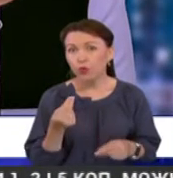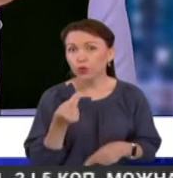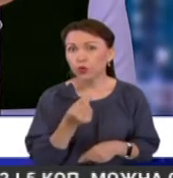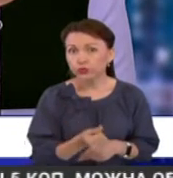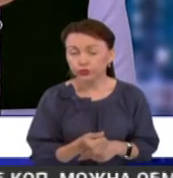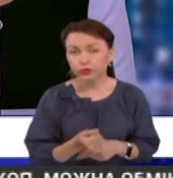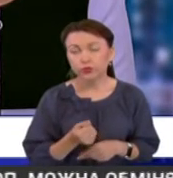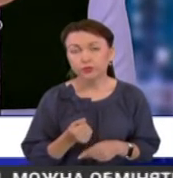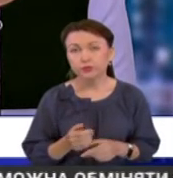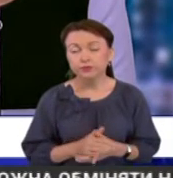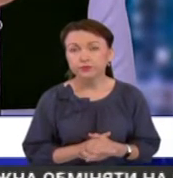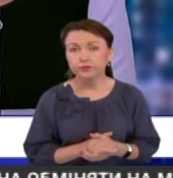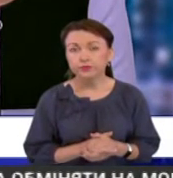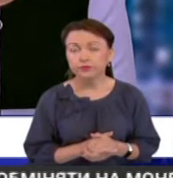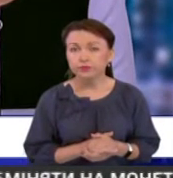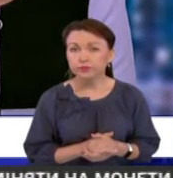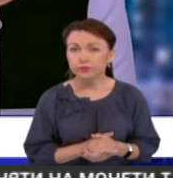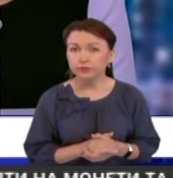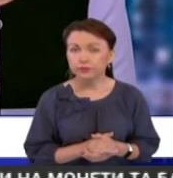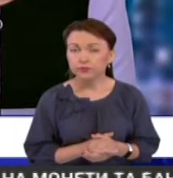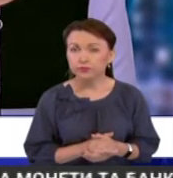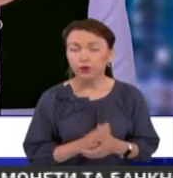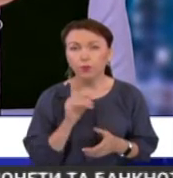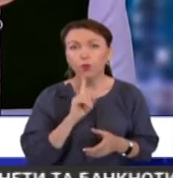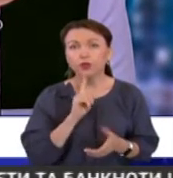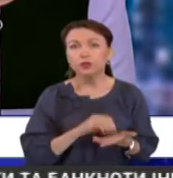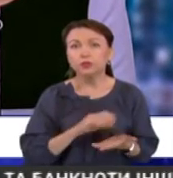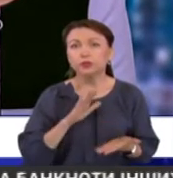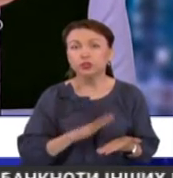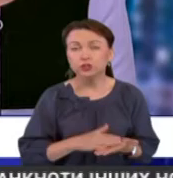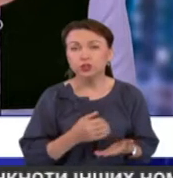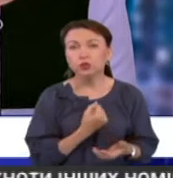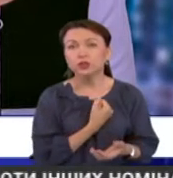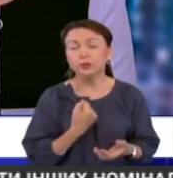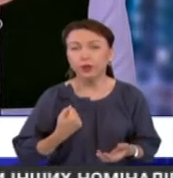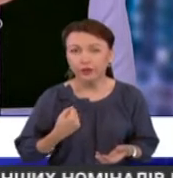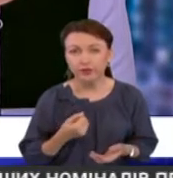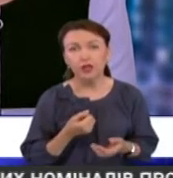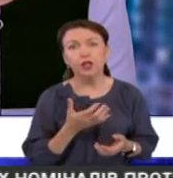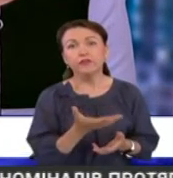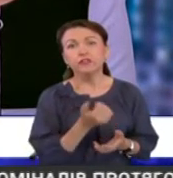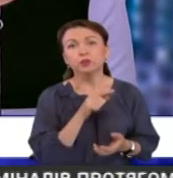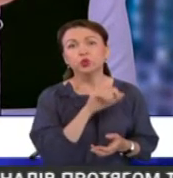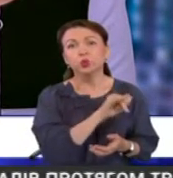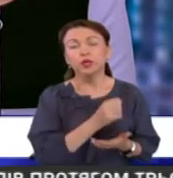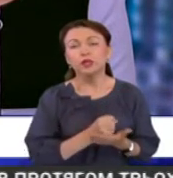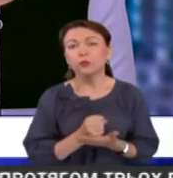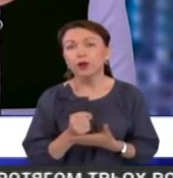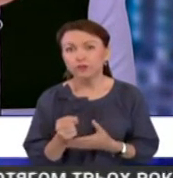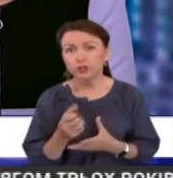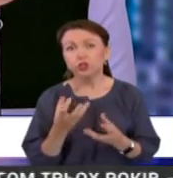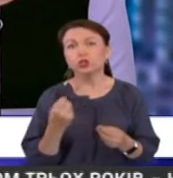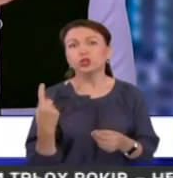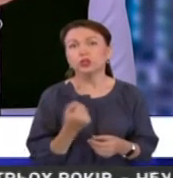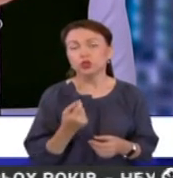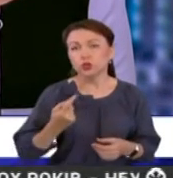саме через тиждень, поки ти запишешся до терапевта, саме візьмеш в неї направлення, а потім тільки ще тиждень